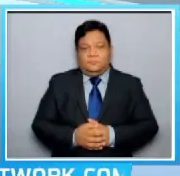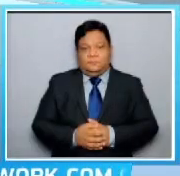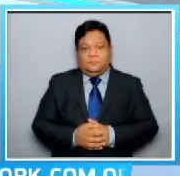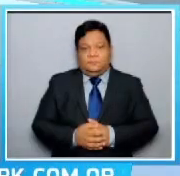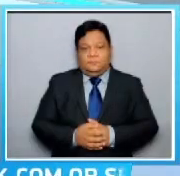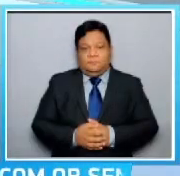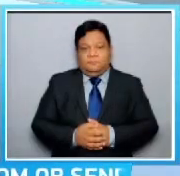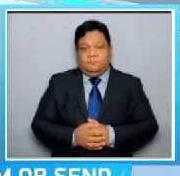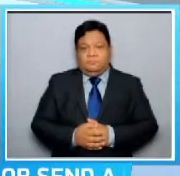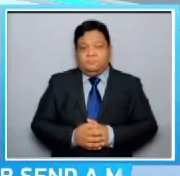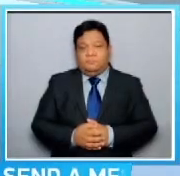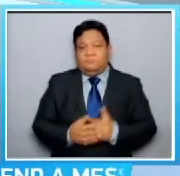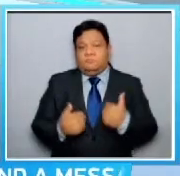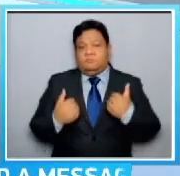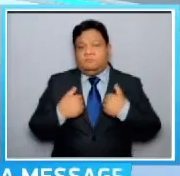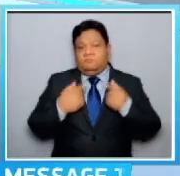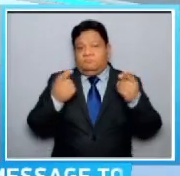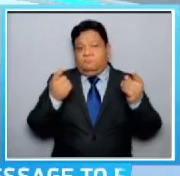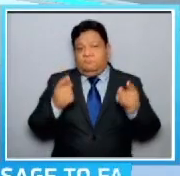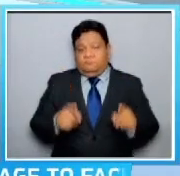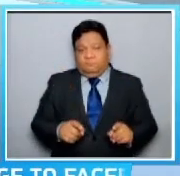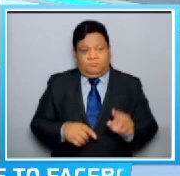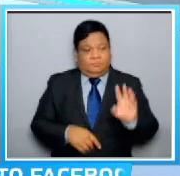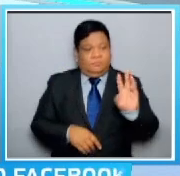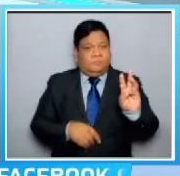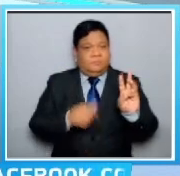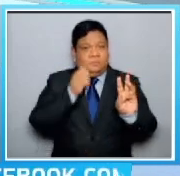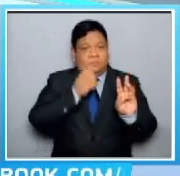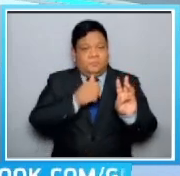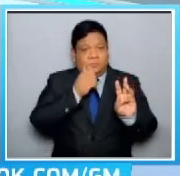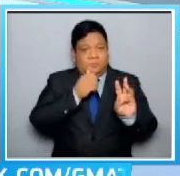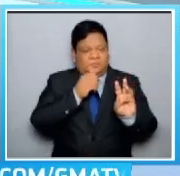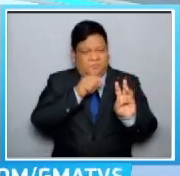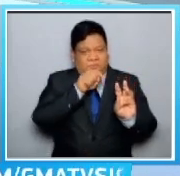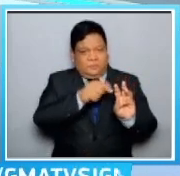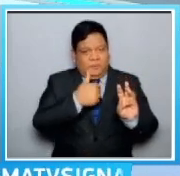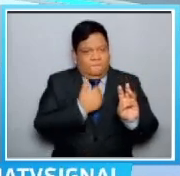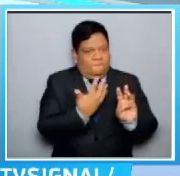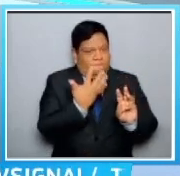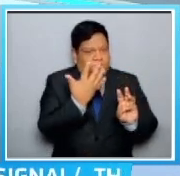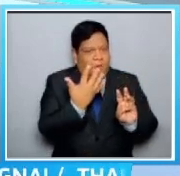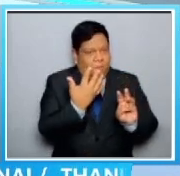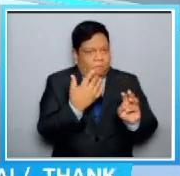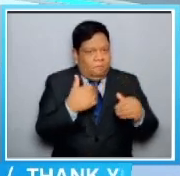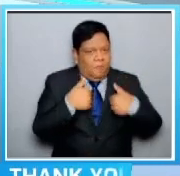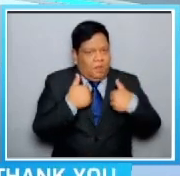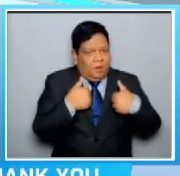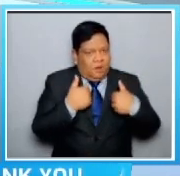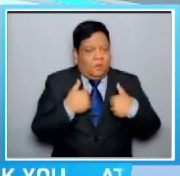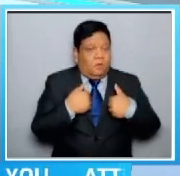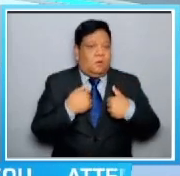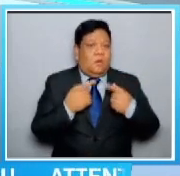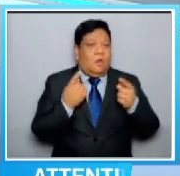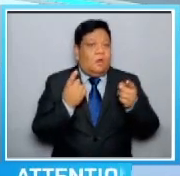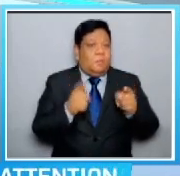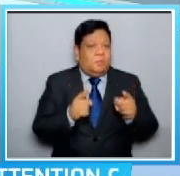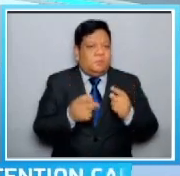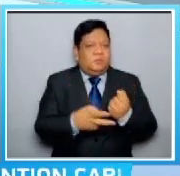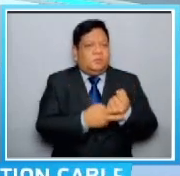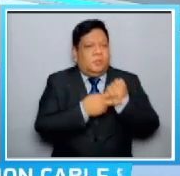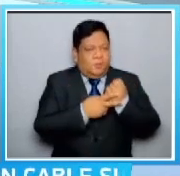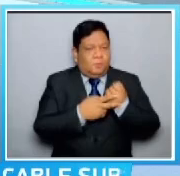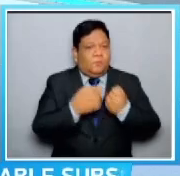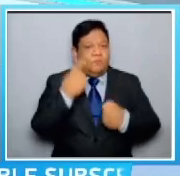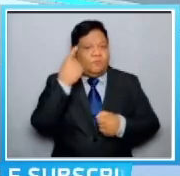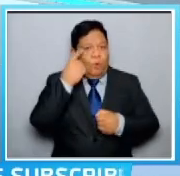Anim na babae, kabilang ang 5 menor de edad ang nasagip sa plano umanong pagbugaw. Arestado naman ang sospek. Panoorin niyo